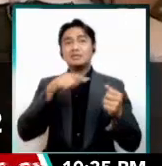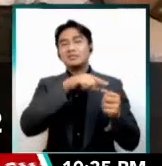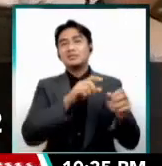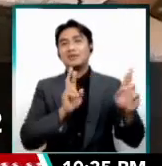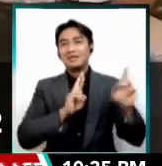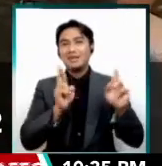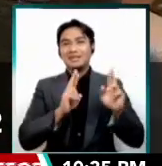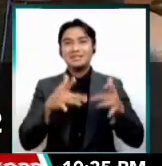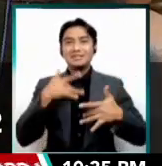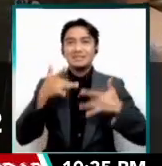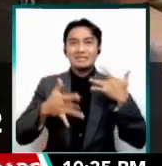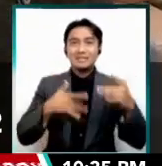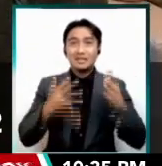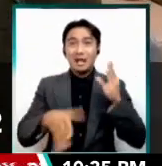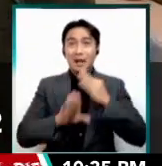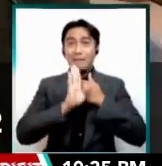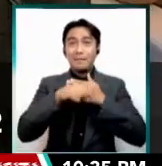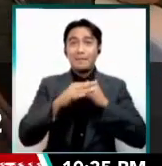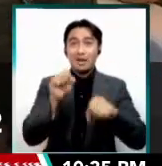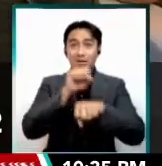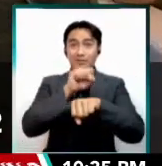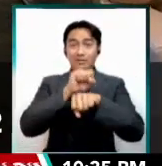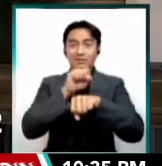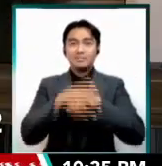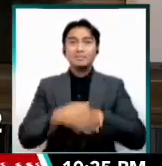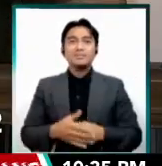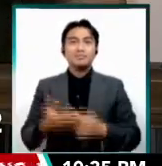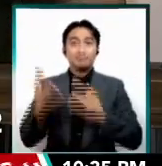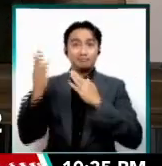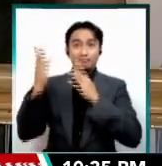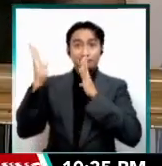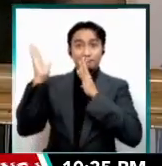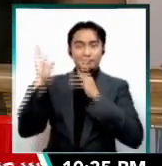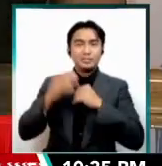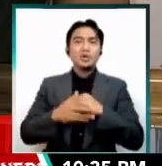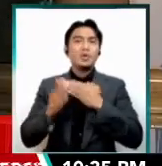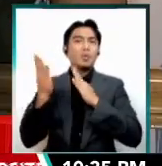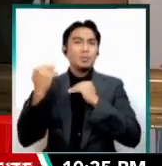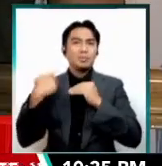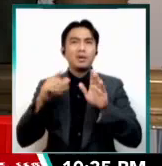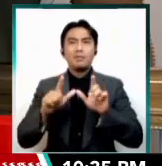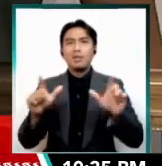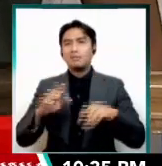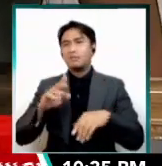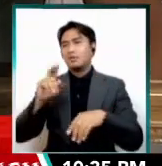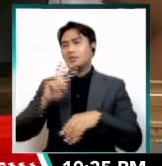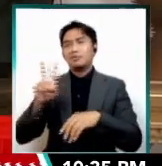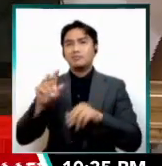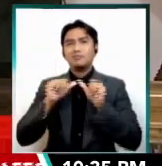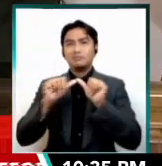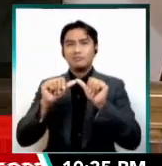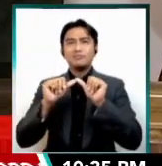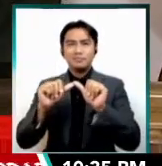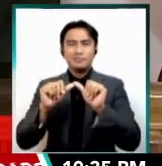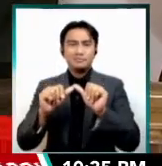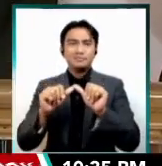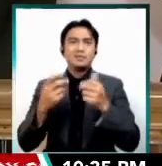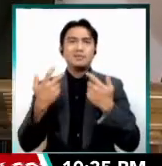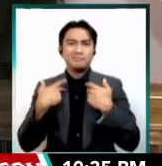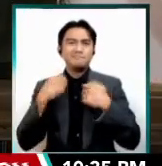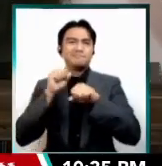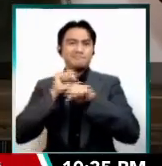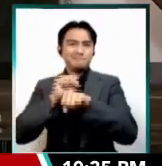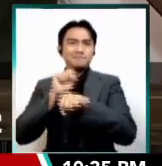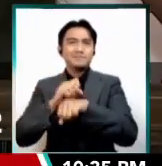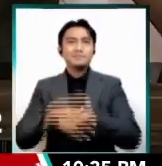Kung bumabalik sa Alert Level 2, sana maano na rin, magdire-diretso ulit. Maraming kinawala sa inyo sa pag-umanda?